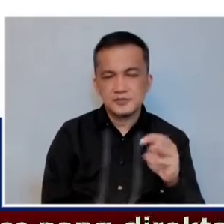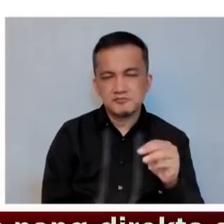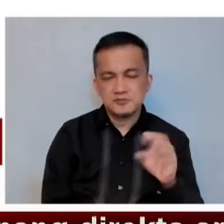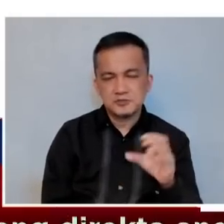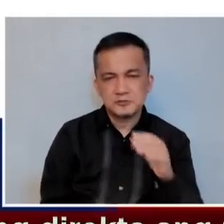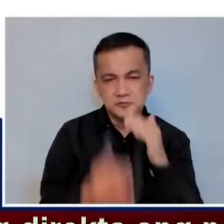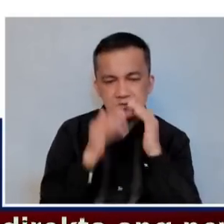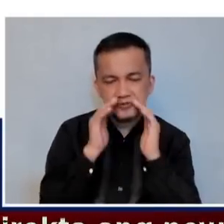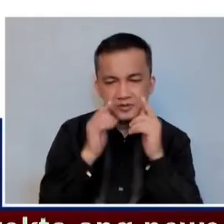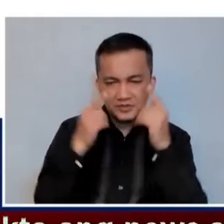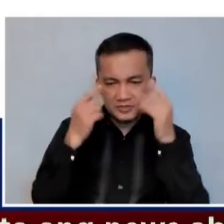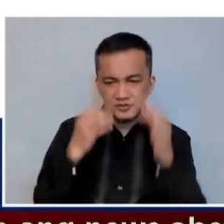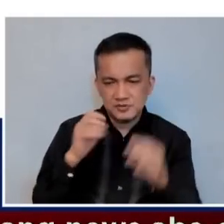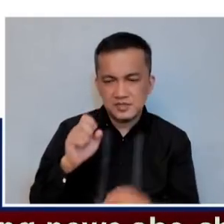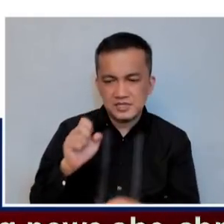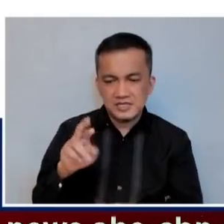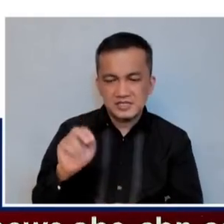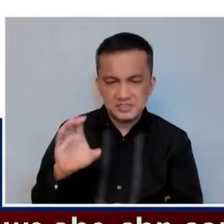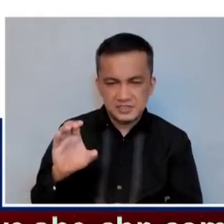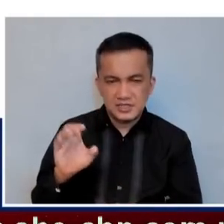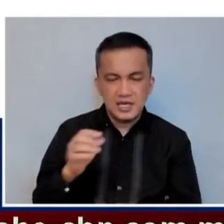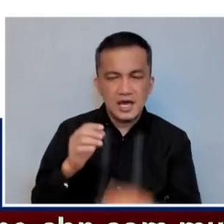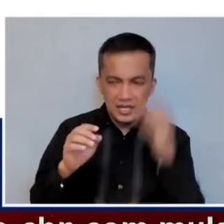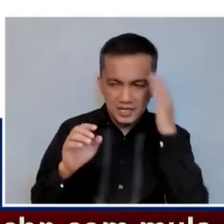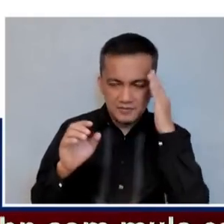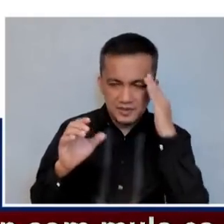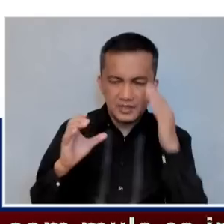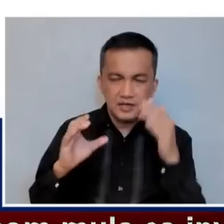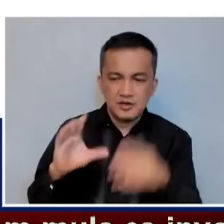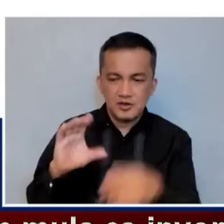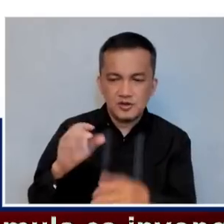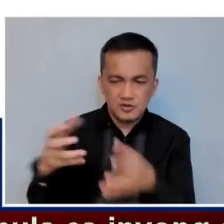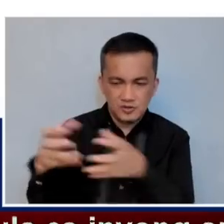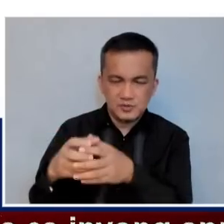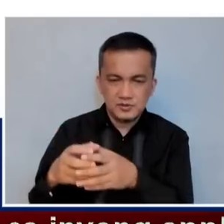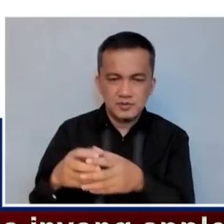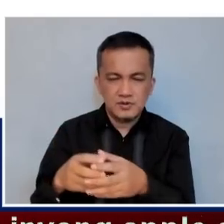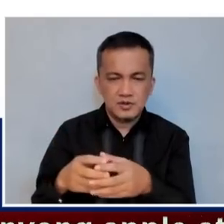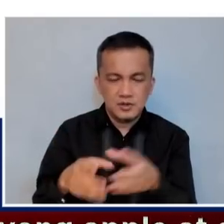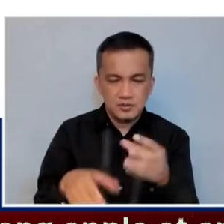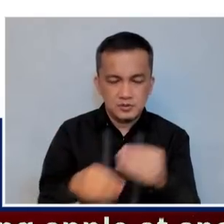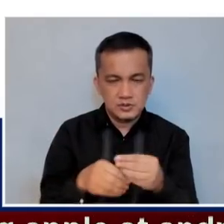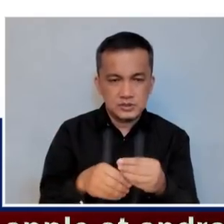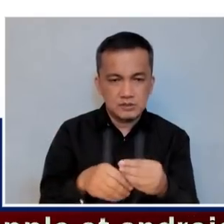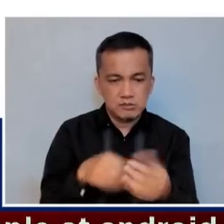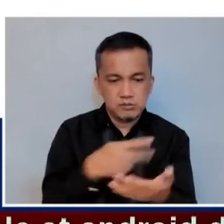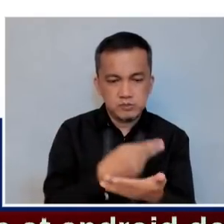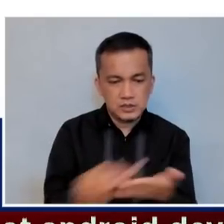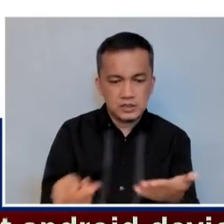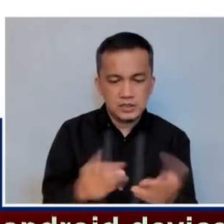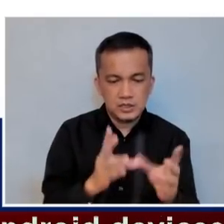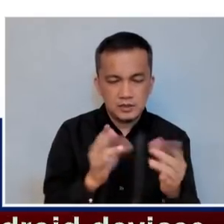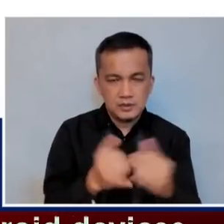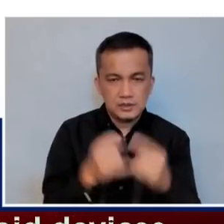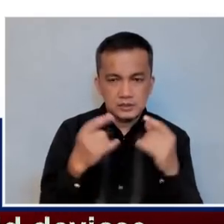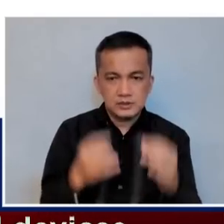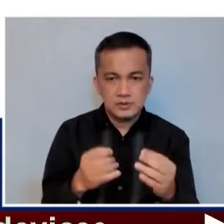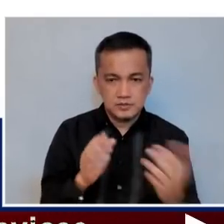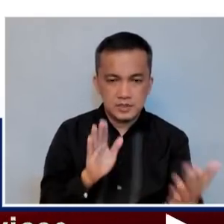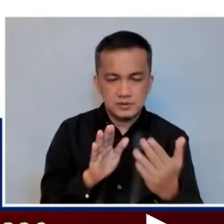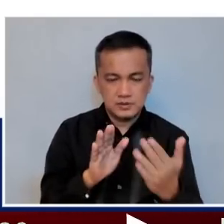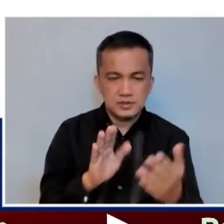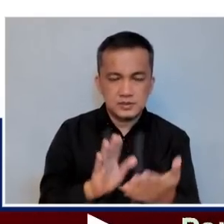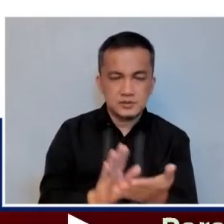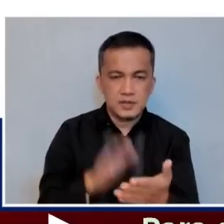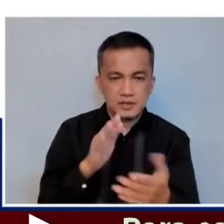ng ERC. Alam daw ng komisyon na bukod sa mapipilay ang kumpanya sa desisyon, mahaharap sa mas mahal na